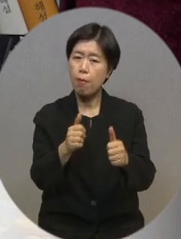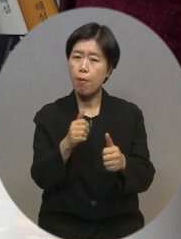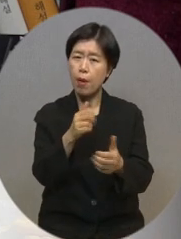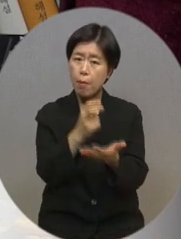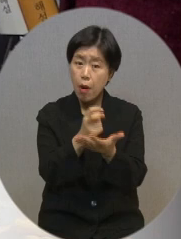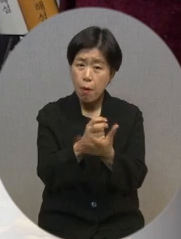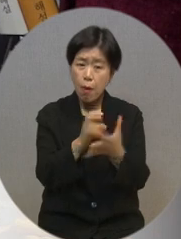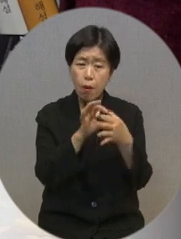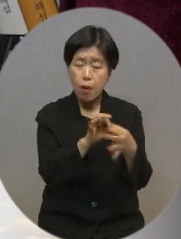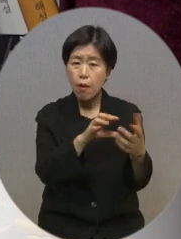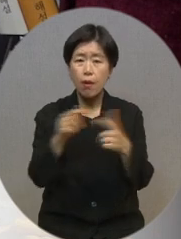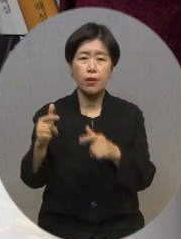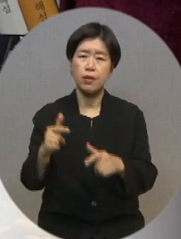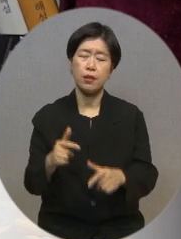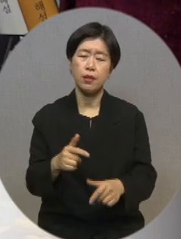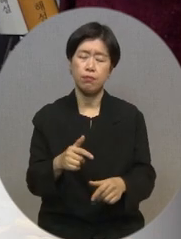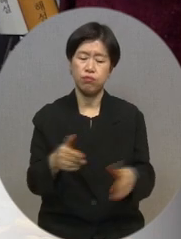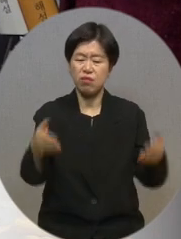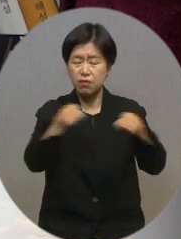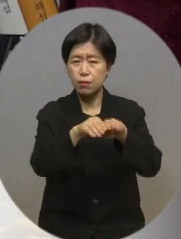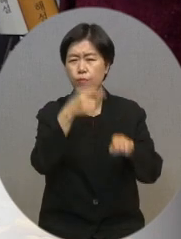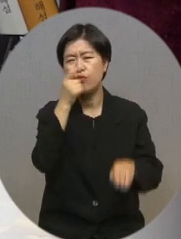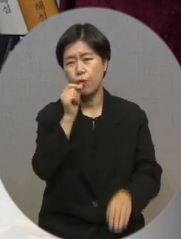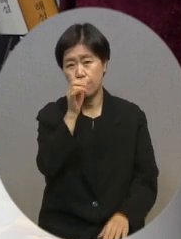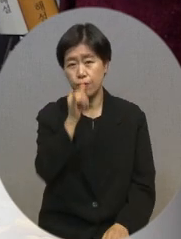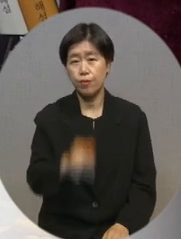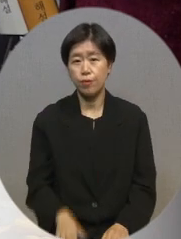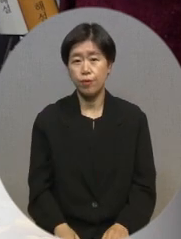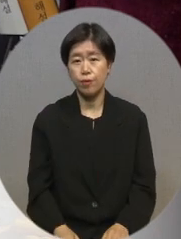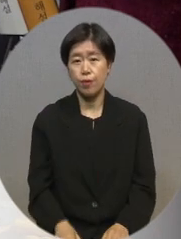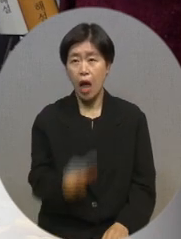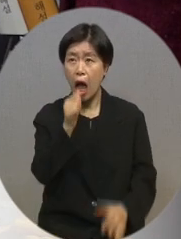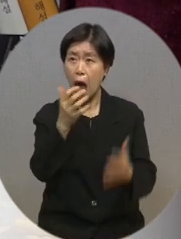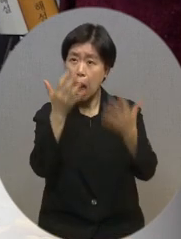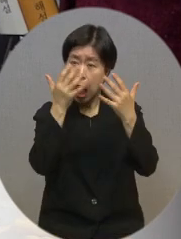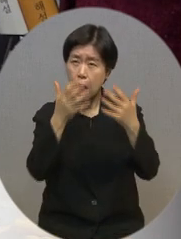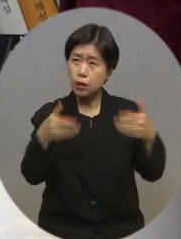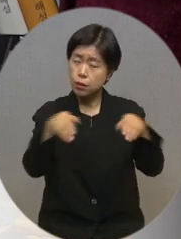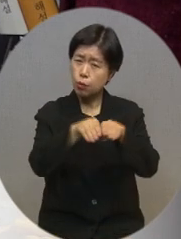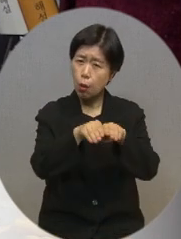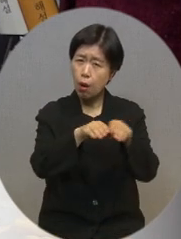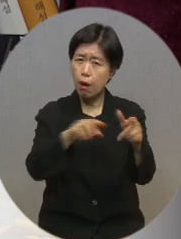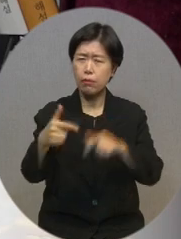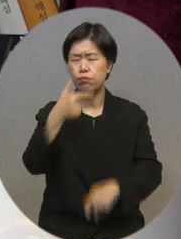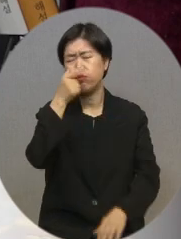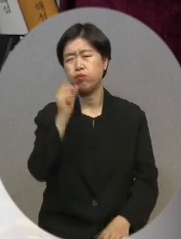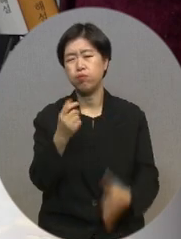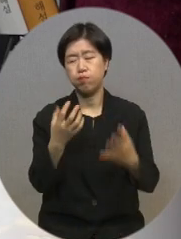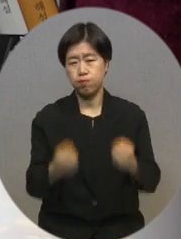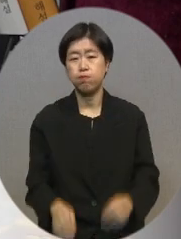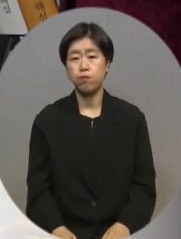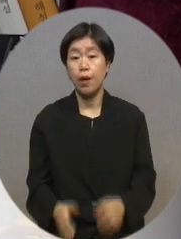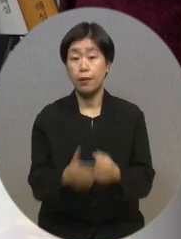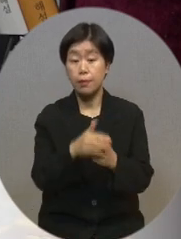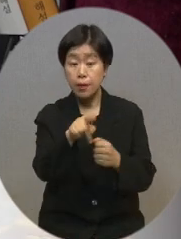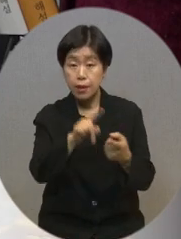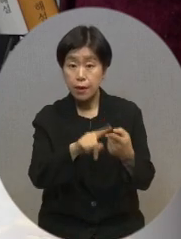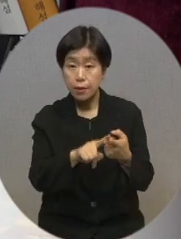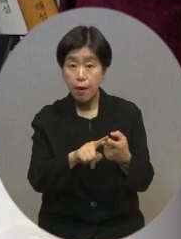미비한 점이 있습니다. 법원 시설이 부족하고 구치소 시설이 매우 부족한 그런 지역입니다. 그래서 그